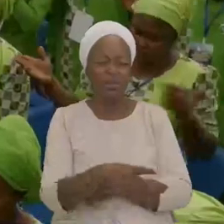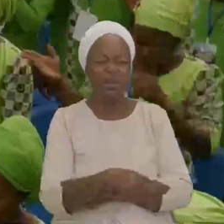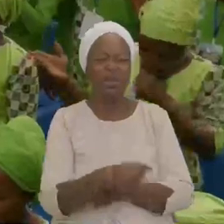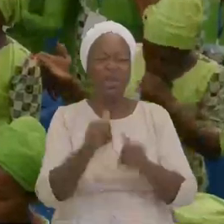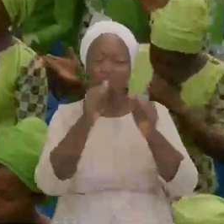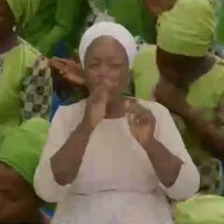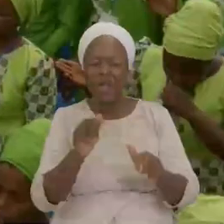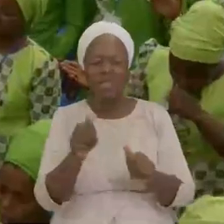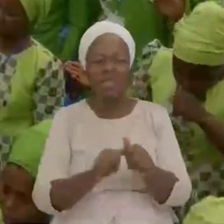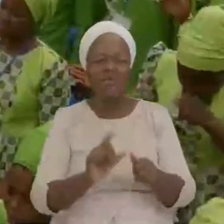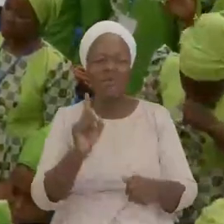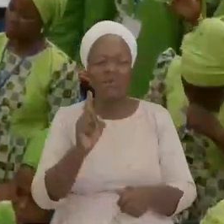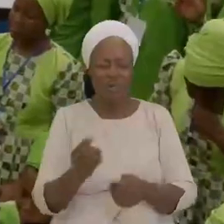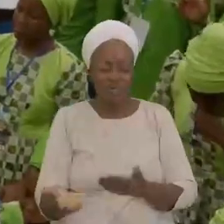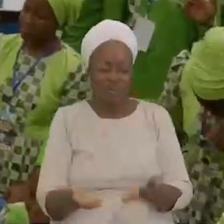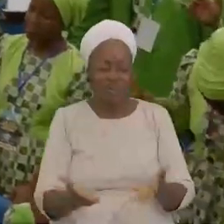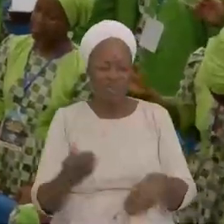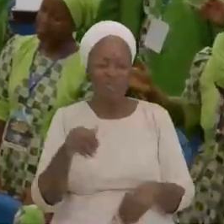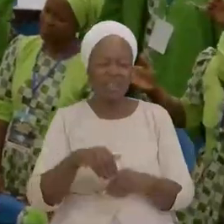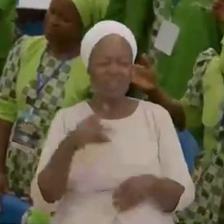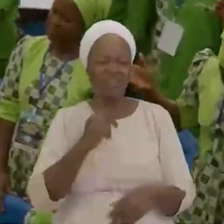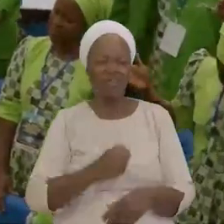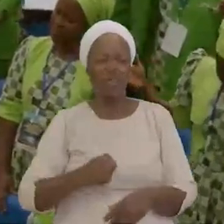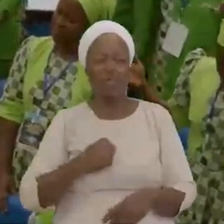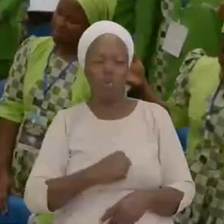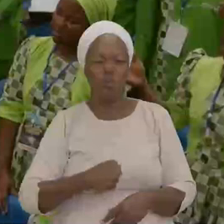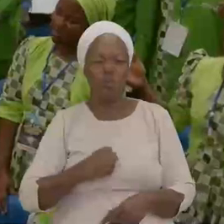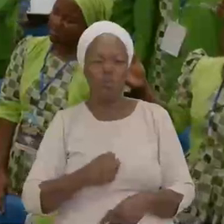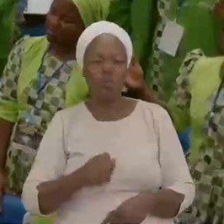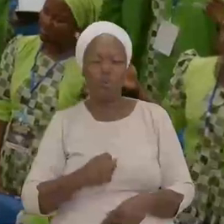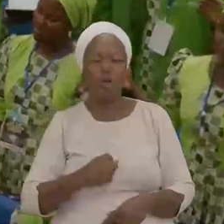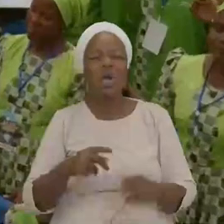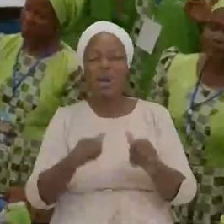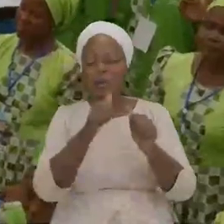en ce jour. Bénis chacun au lieu principal.